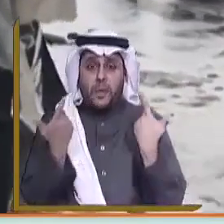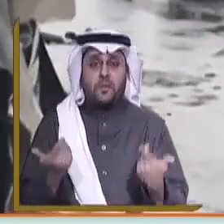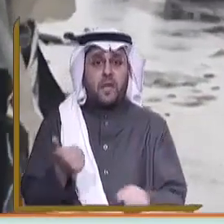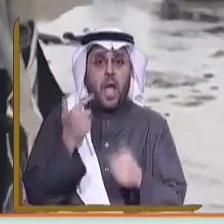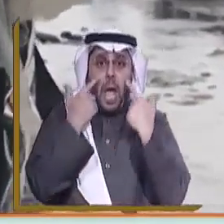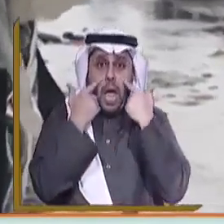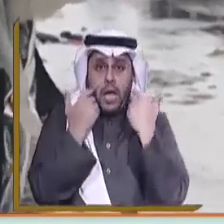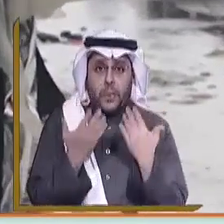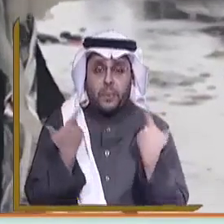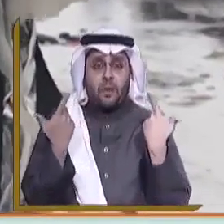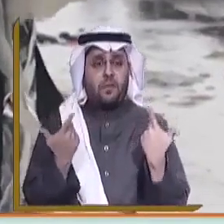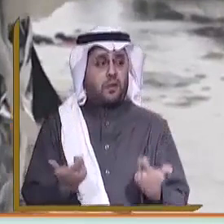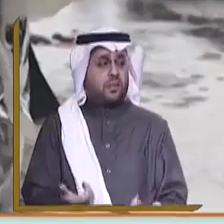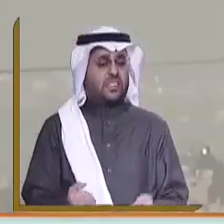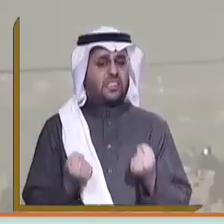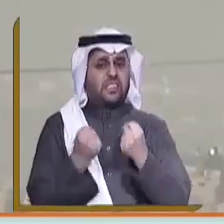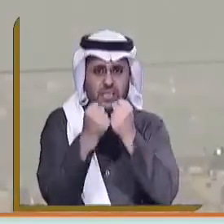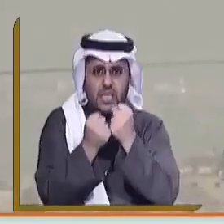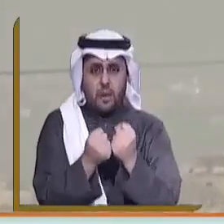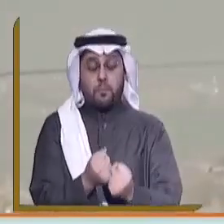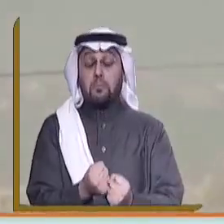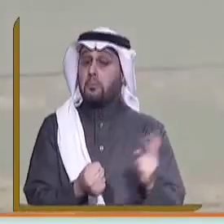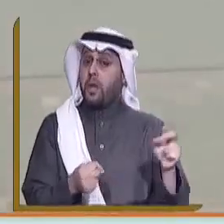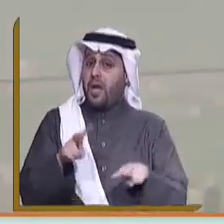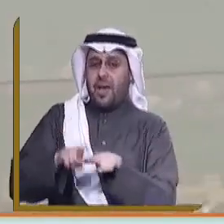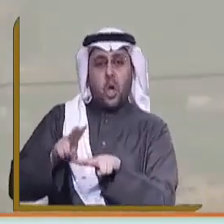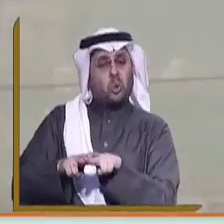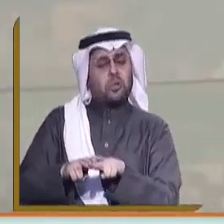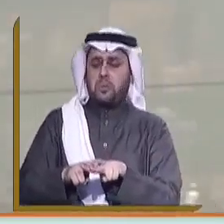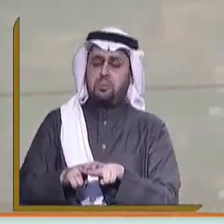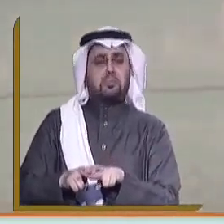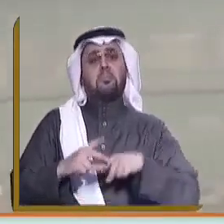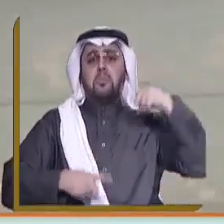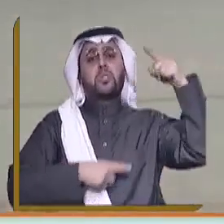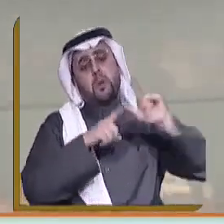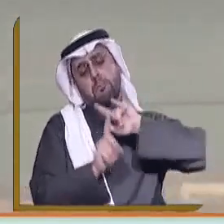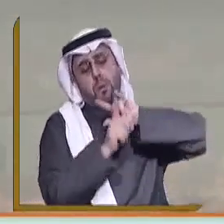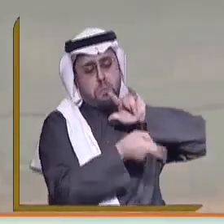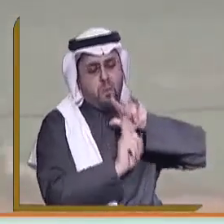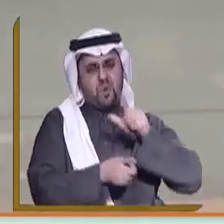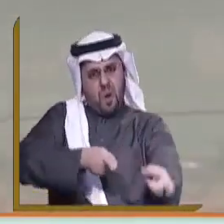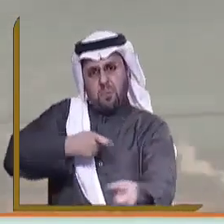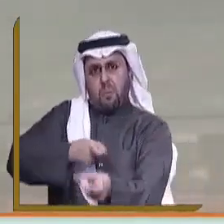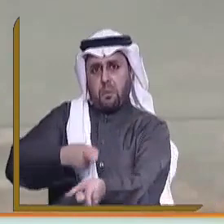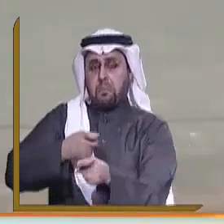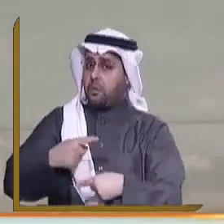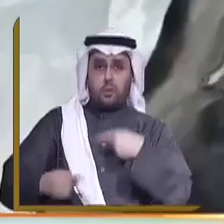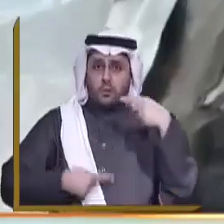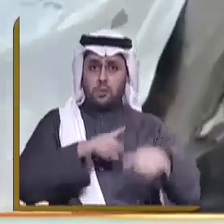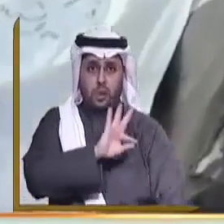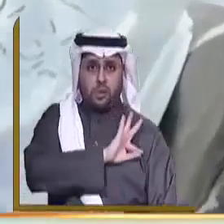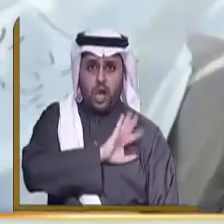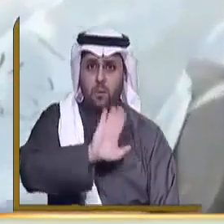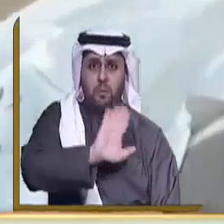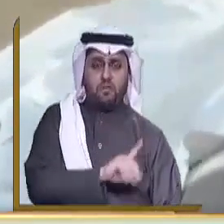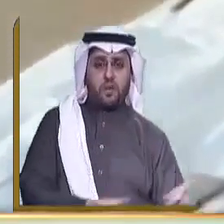ذلك ما زالت تواصل قوات الاحتلال جرائمها بحق المدنيين في غزه حرب راح ضحيتها قرابه